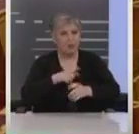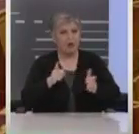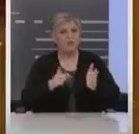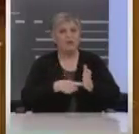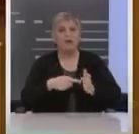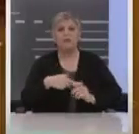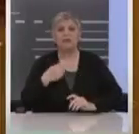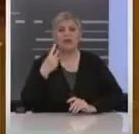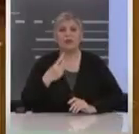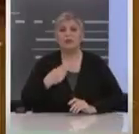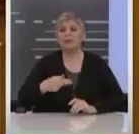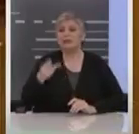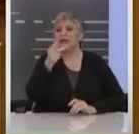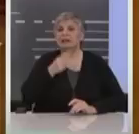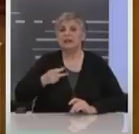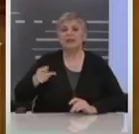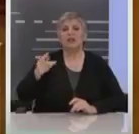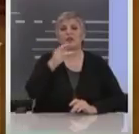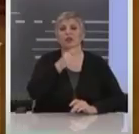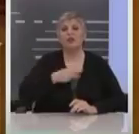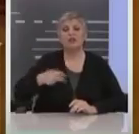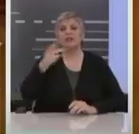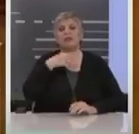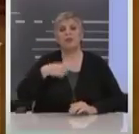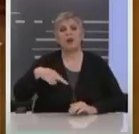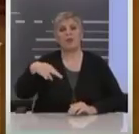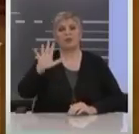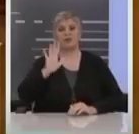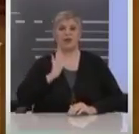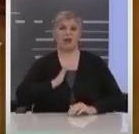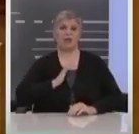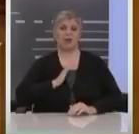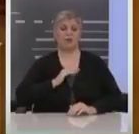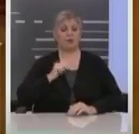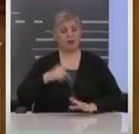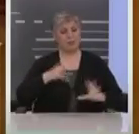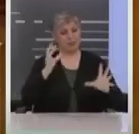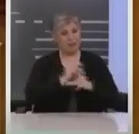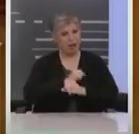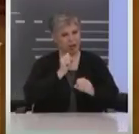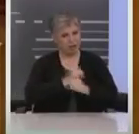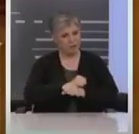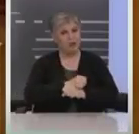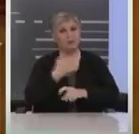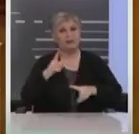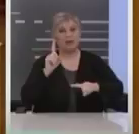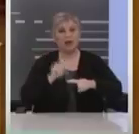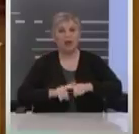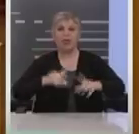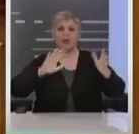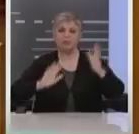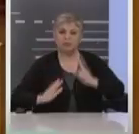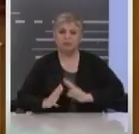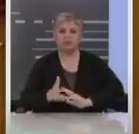μεγάλη κοινωνική πλειοψηφία. Και θα μπει η μεγάλη κοινωνική πλειοψηφία. Θα καταφέρουμε να βγάλουμε τη χώρα από την κρίση